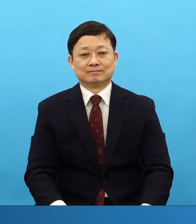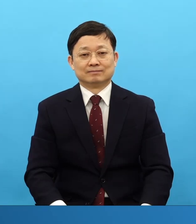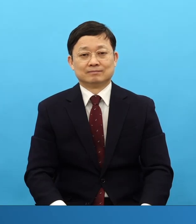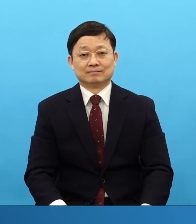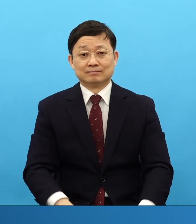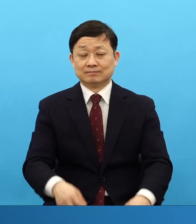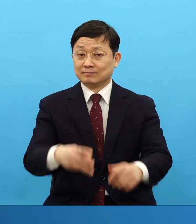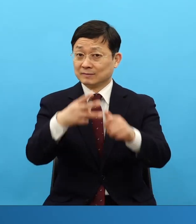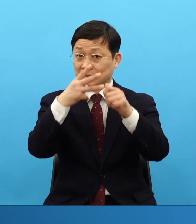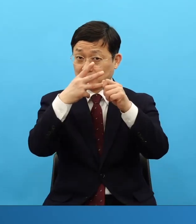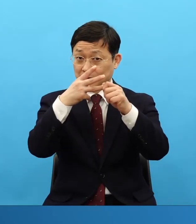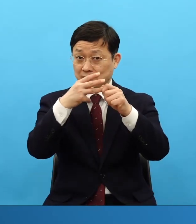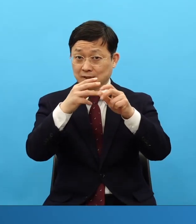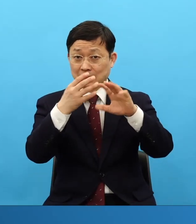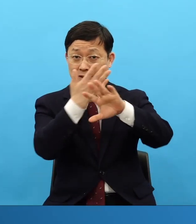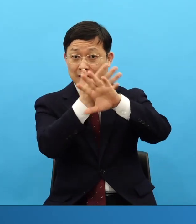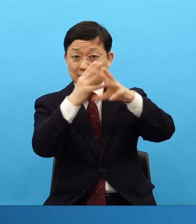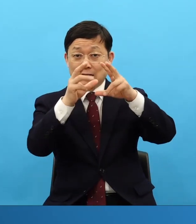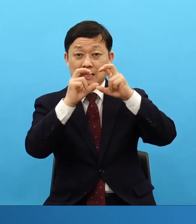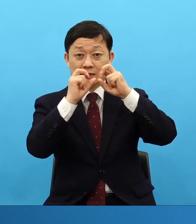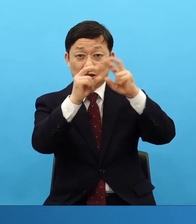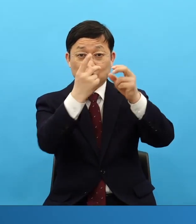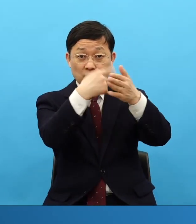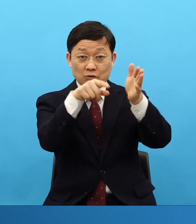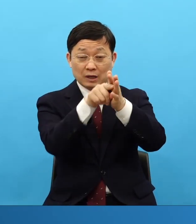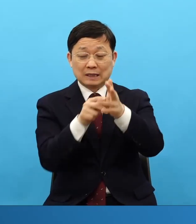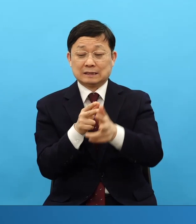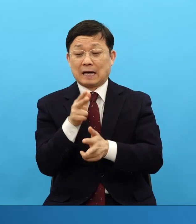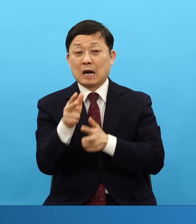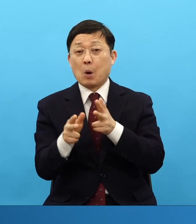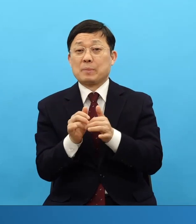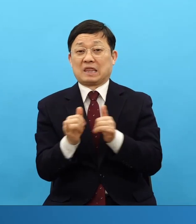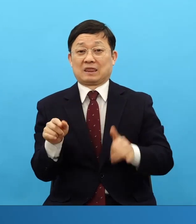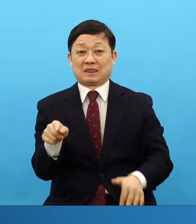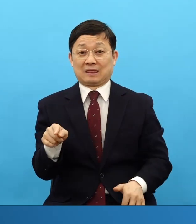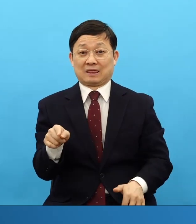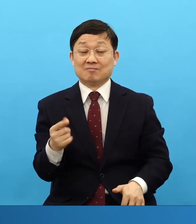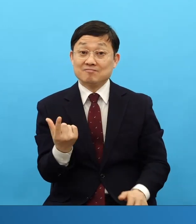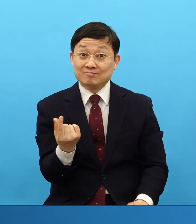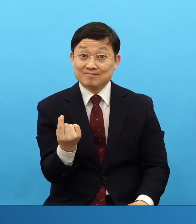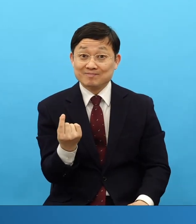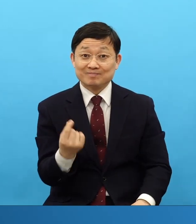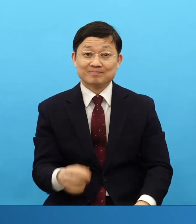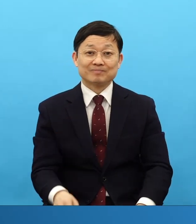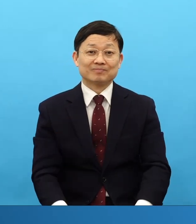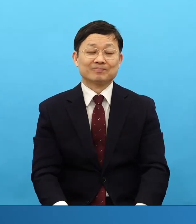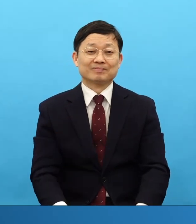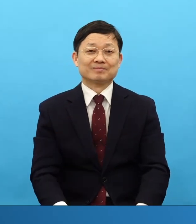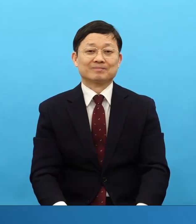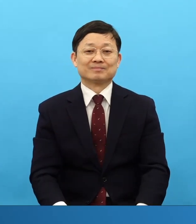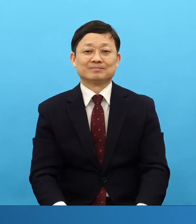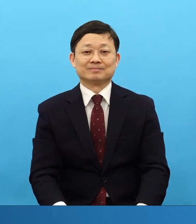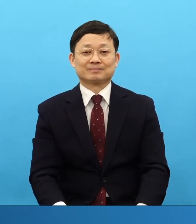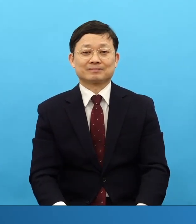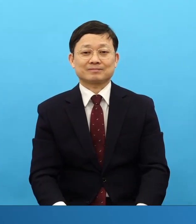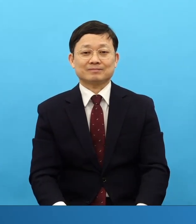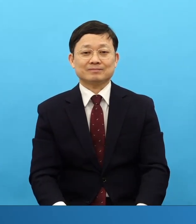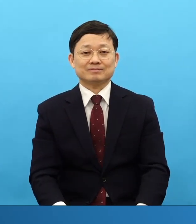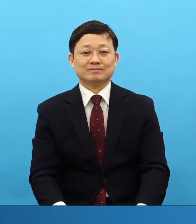선교를 위한 산업이 되기 시작해요. Now they had a business for the sake of missions. 뭐 당연하겠죠. It is rightful.